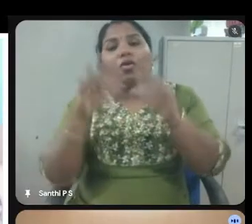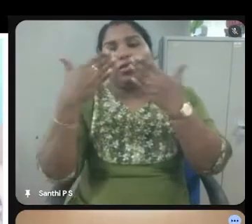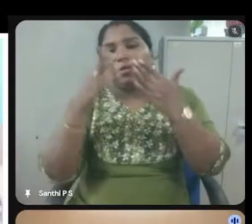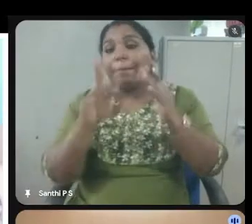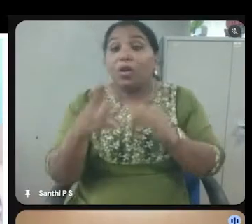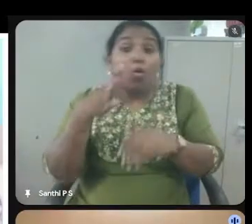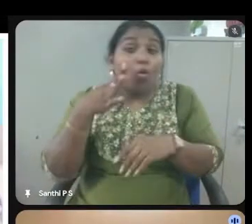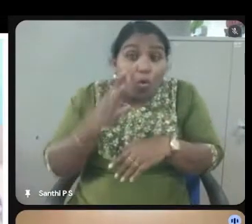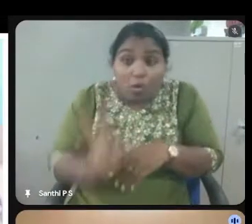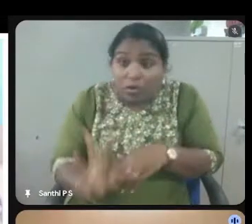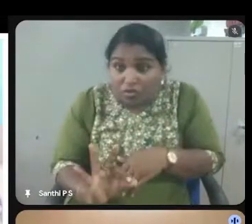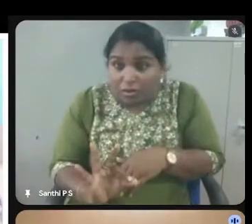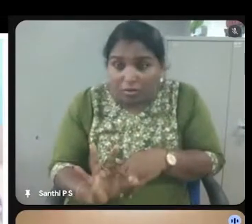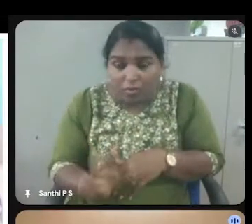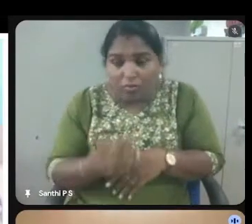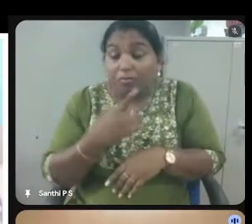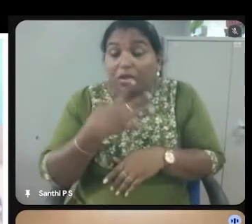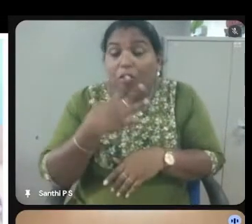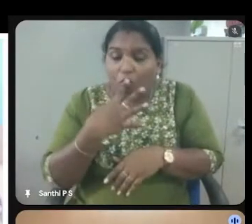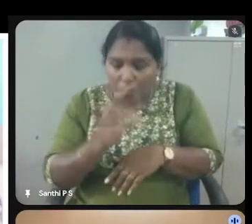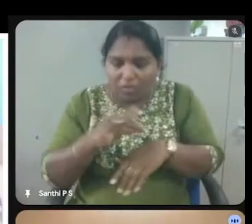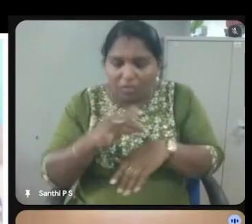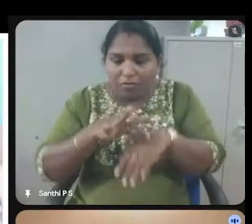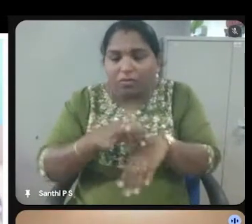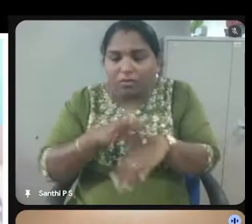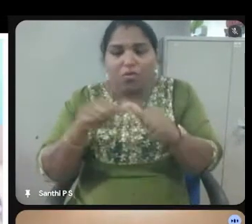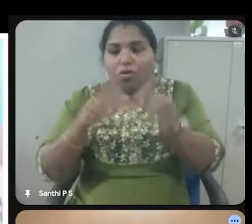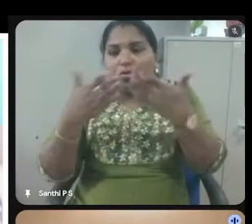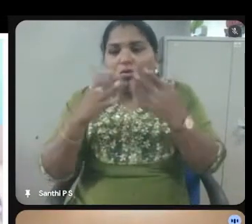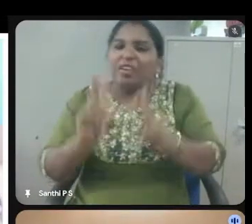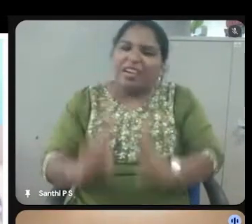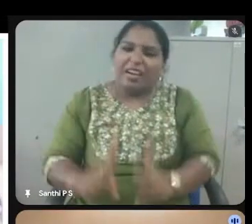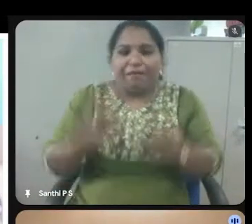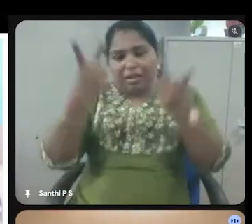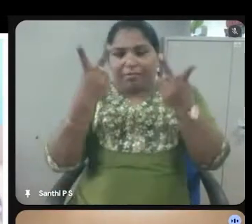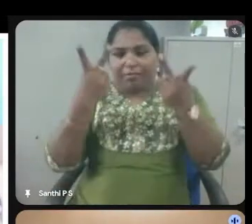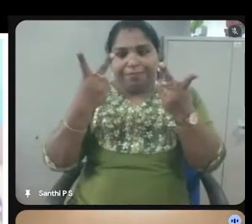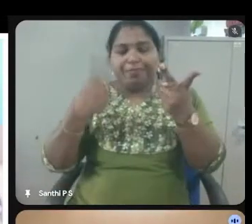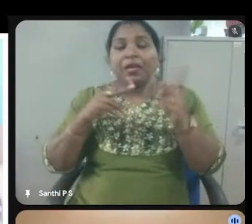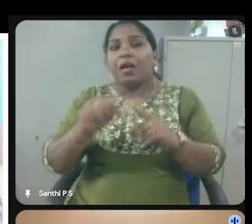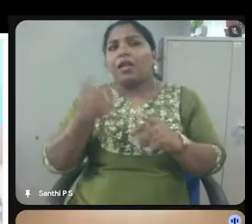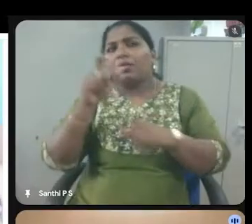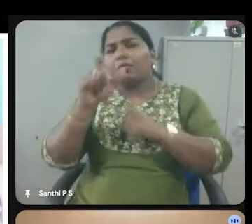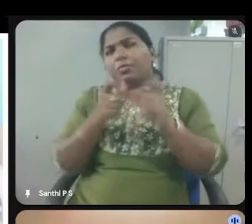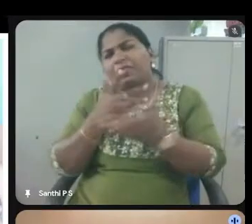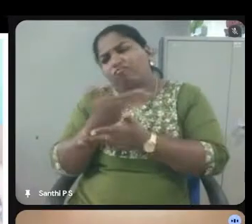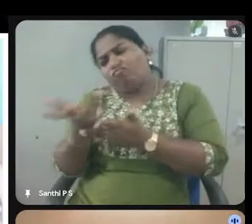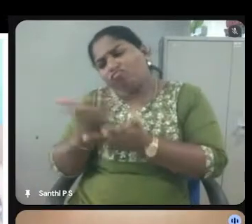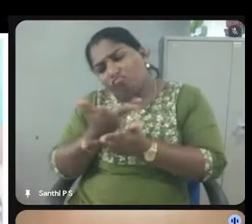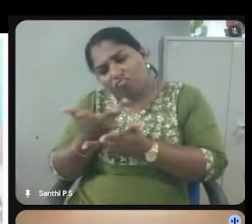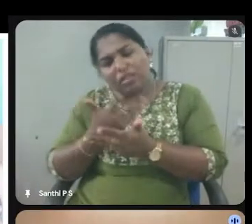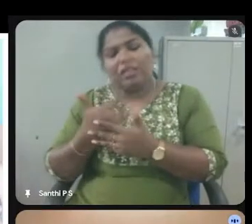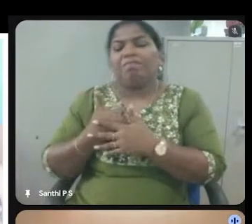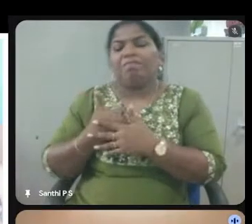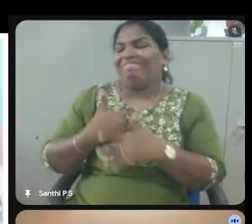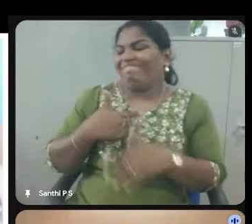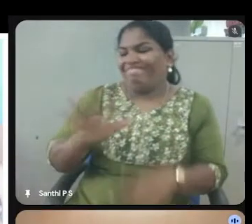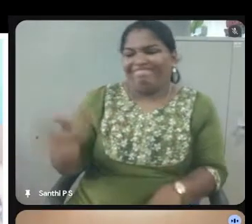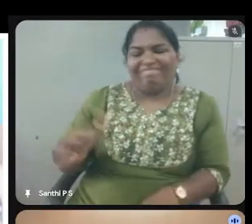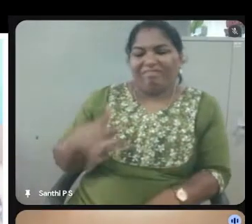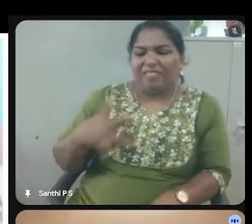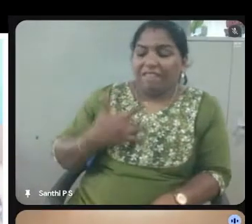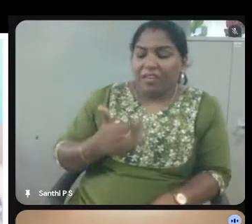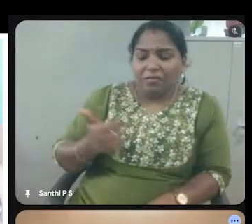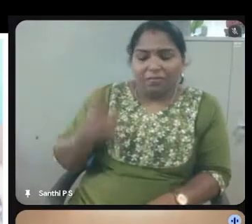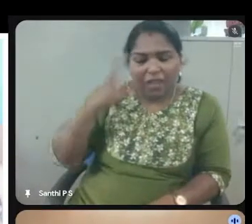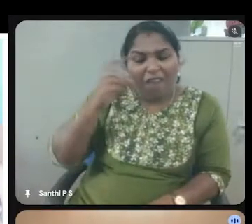പക്ഷേ സ്ക്രീൻ ടൈം കൂടുകയും പാരന്റ്സിൽ ഇന്ററാക്ഷൻ കുറയുകയൊക്കെ ചെയ്യുമ്പോൾ അവർക്ക് ബാക്കിയുള്ളവരുമായിട്ട് എന്താ പറയുക ഇടപഴകാനുള്ള ഒരു താല്പര്യക്കുറവ്, നമ്മളെ ചിലപ്പം വിളിച്ച് തിരിഞ്ഞു